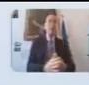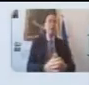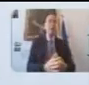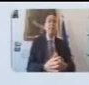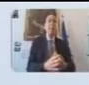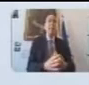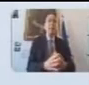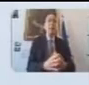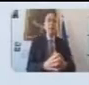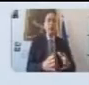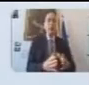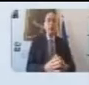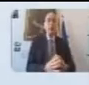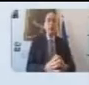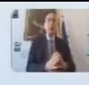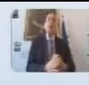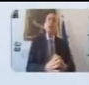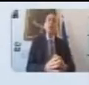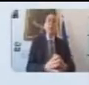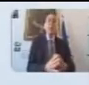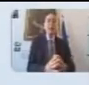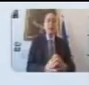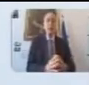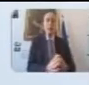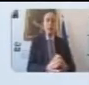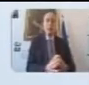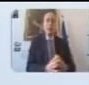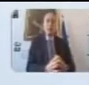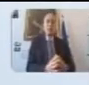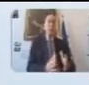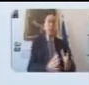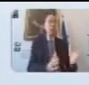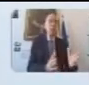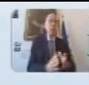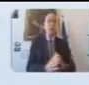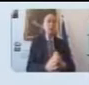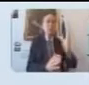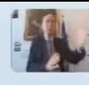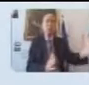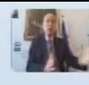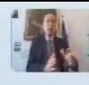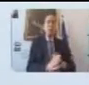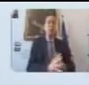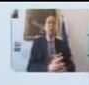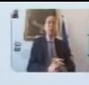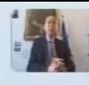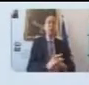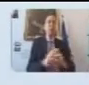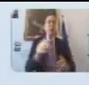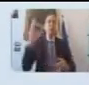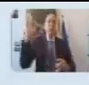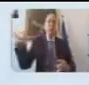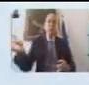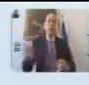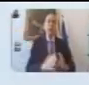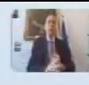tutti, quando vi offrono qualcosa del genere, venite a dircelo, venite a dirlo, ditelo al maresciallo della stazione,